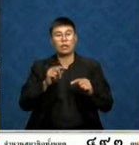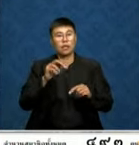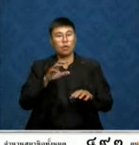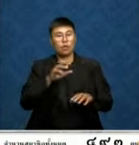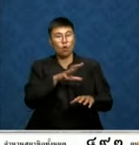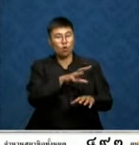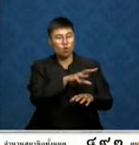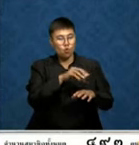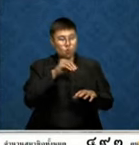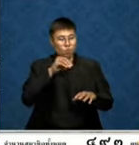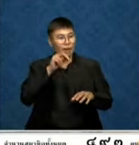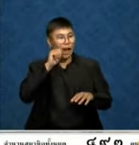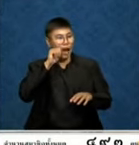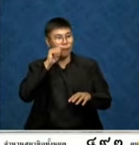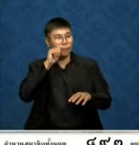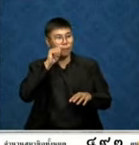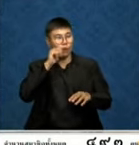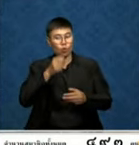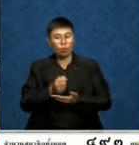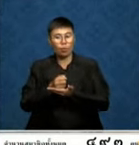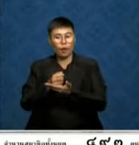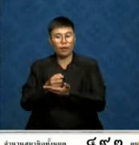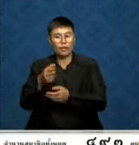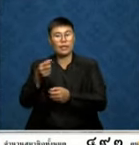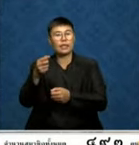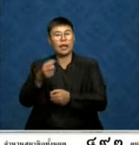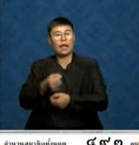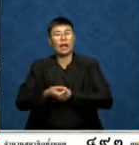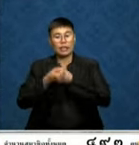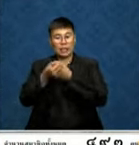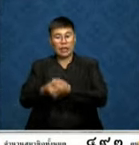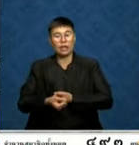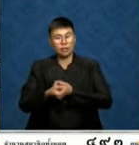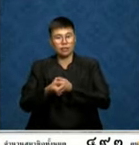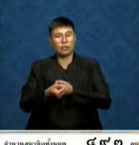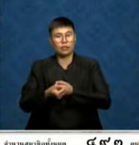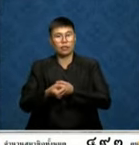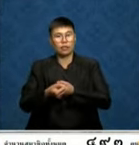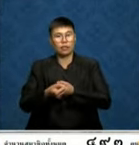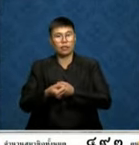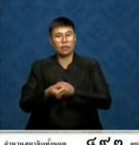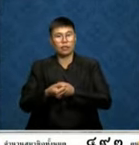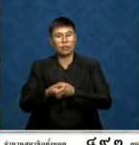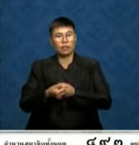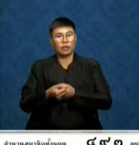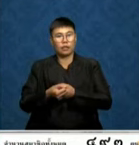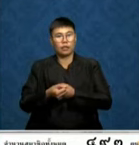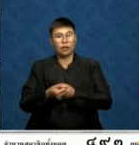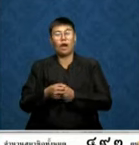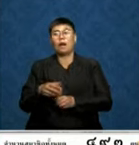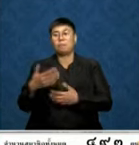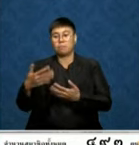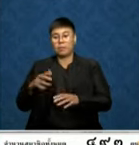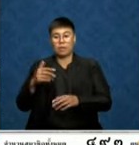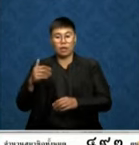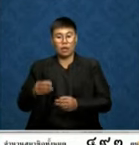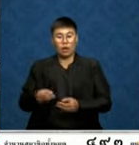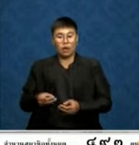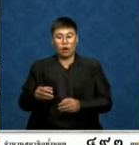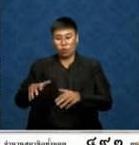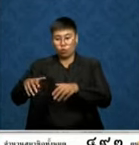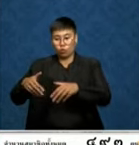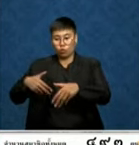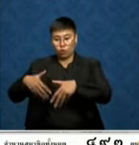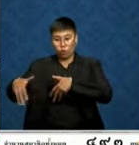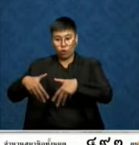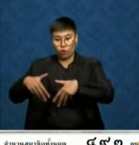การเกษตรนะครับจุดนั้นเนี่ยประชาชนได้ท้องถิ่นได้รับโอนเครื่องสูบน้ำนะครับจากชลประทาน